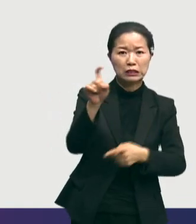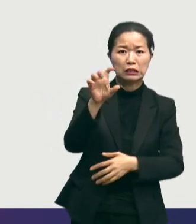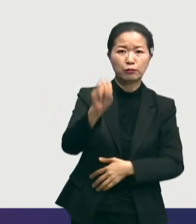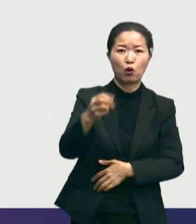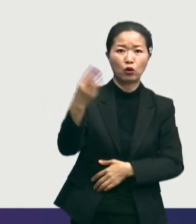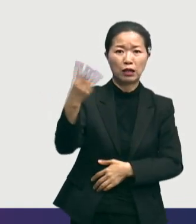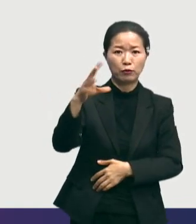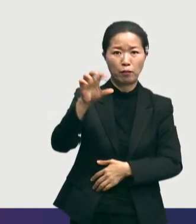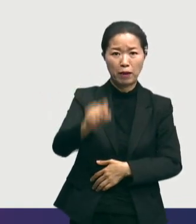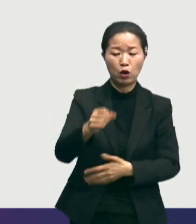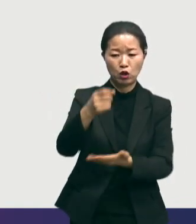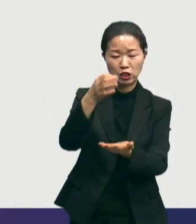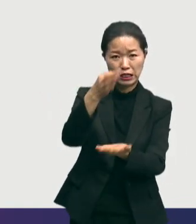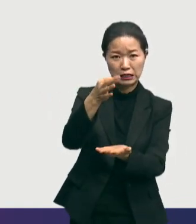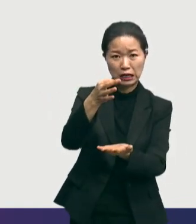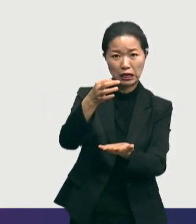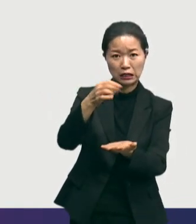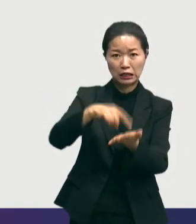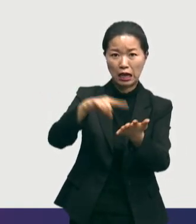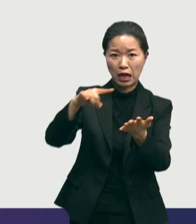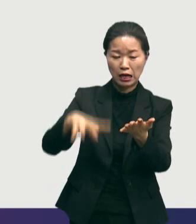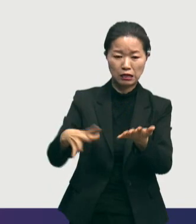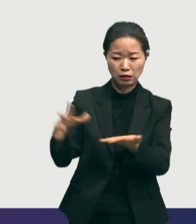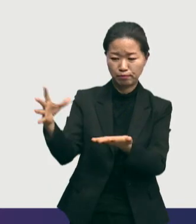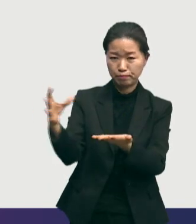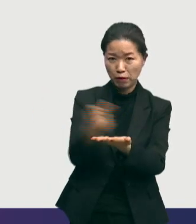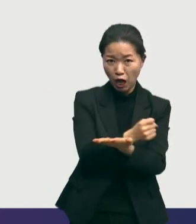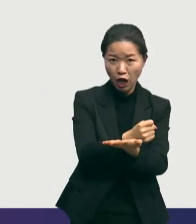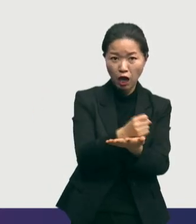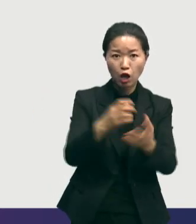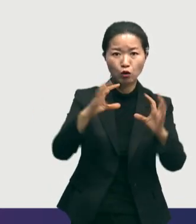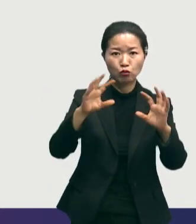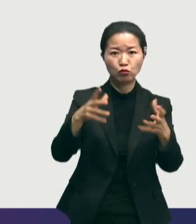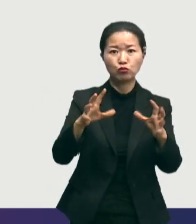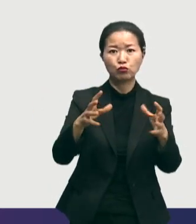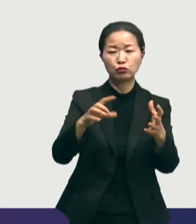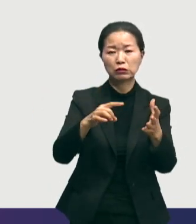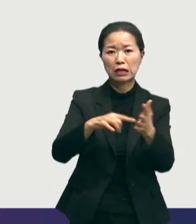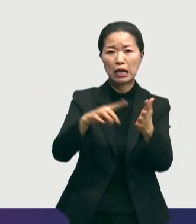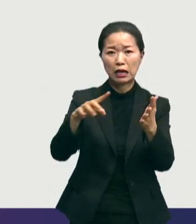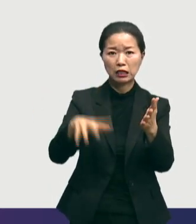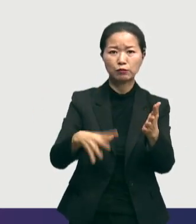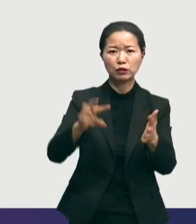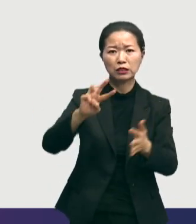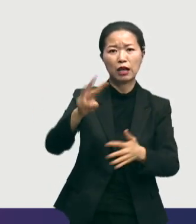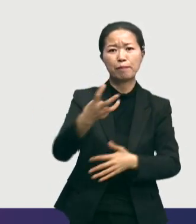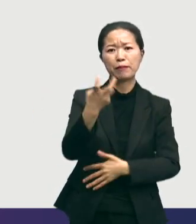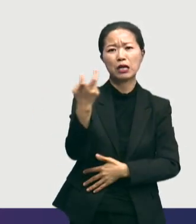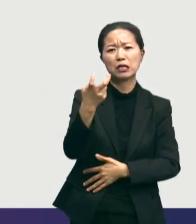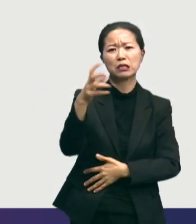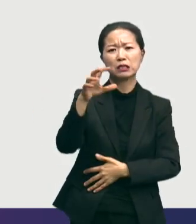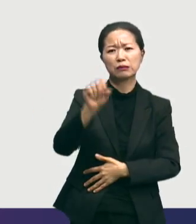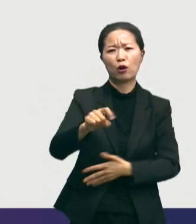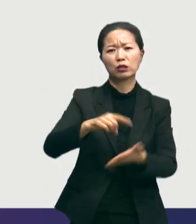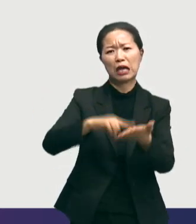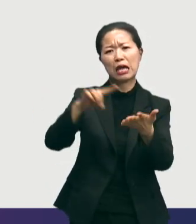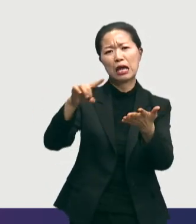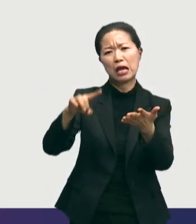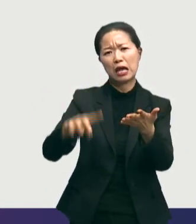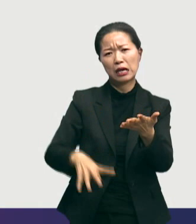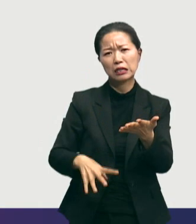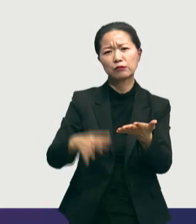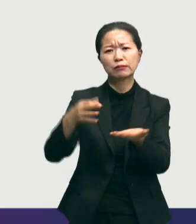3천만 원의 재산세를 추징당했으며 국세도 종합부동산세가 적용돼 320억 원의 세금을 내야 할